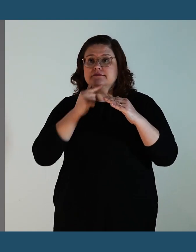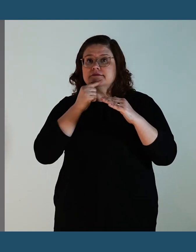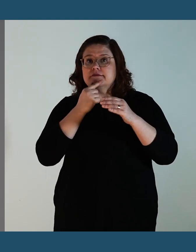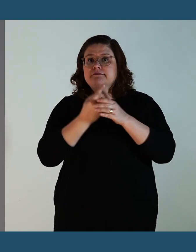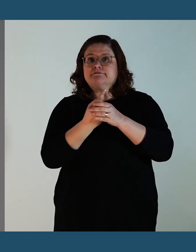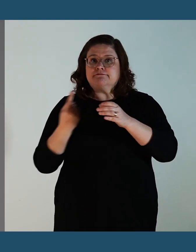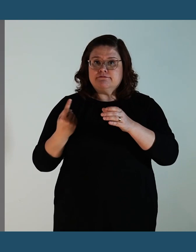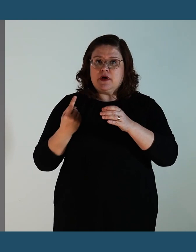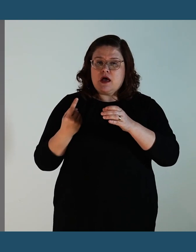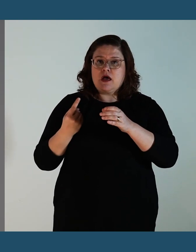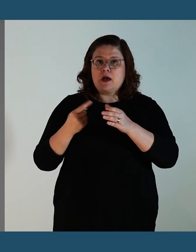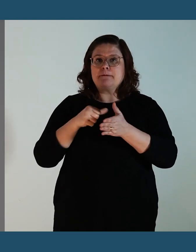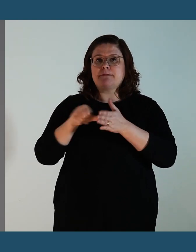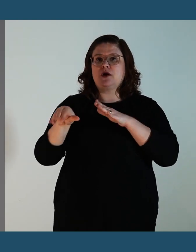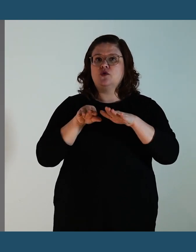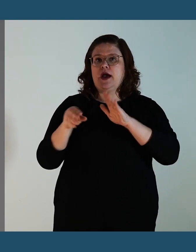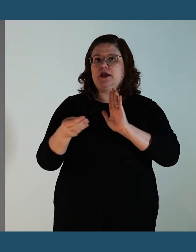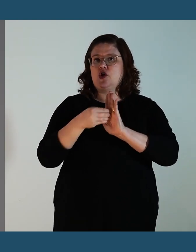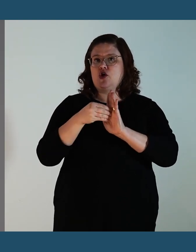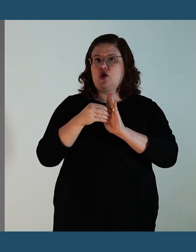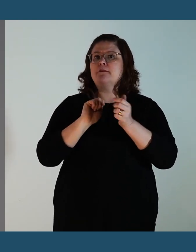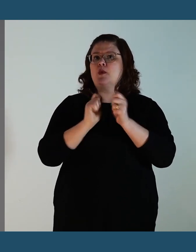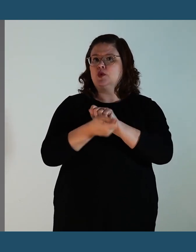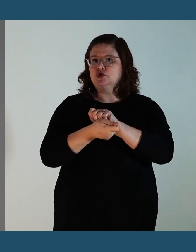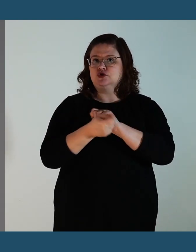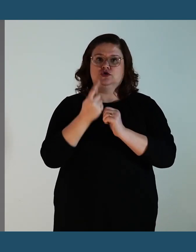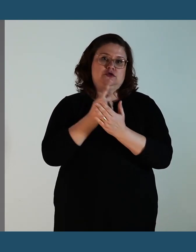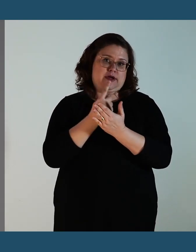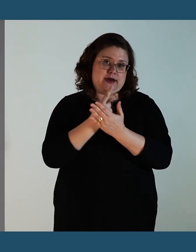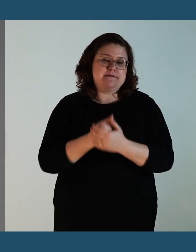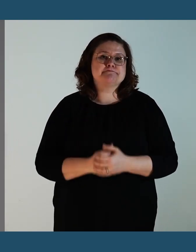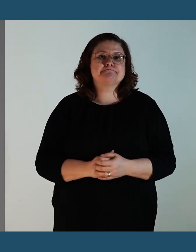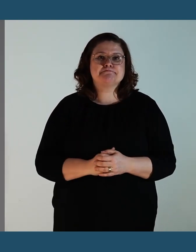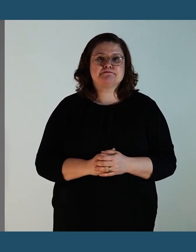niin se on mun mielestä tosi iso ja tärkeä muutos.